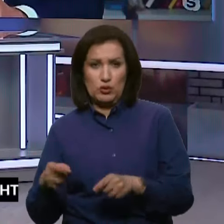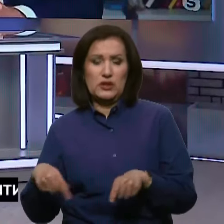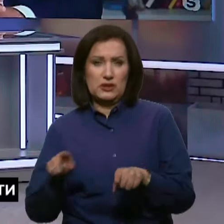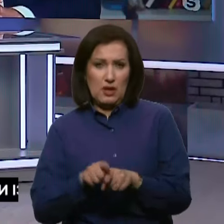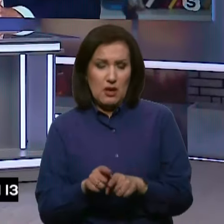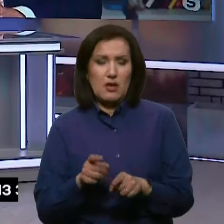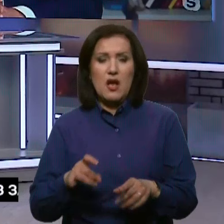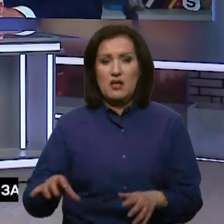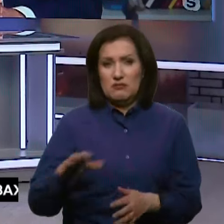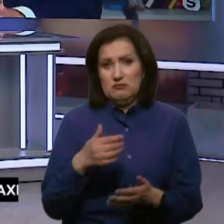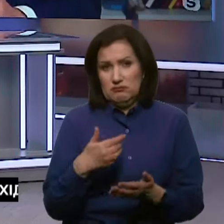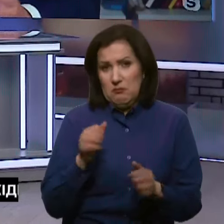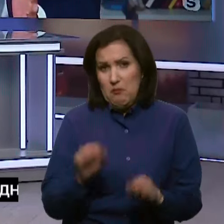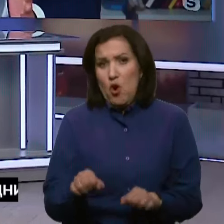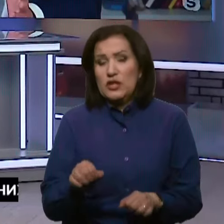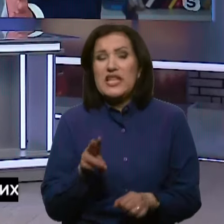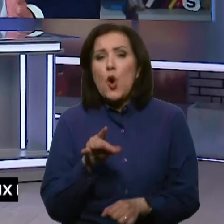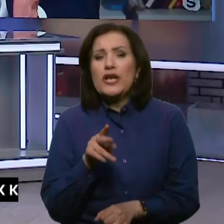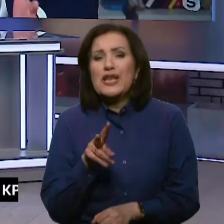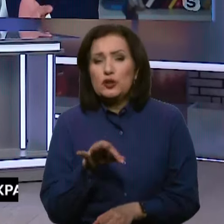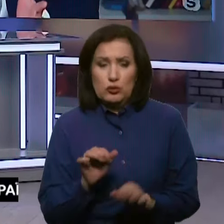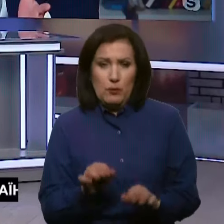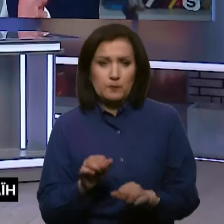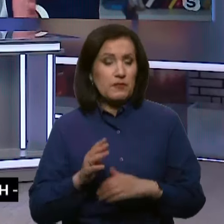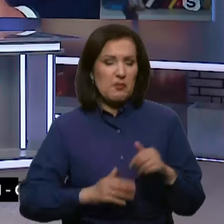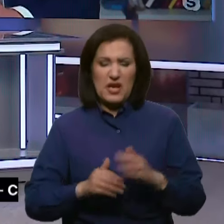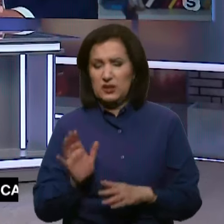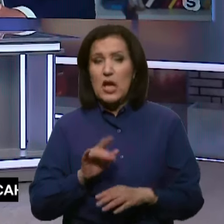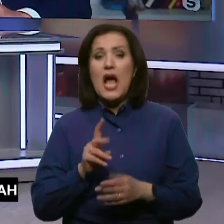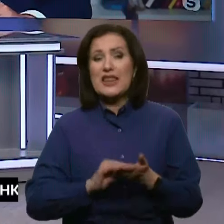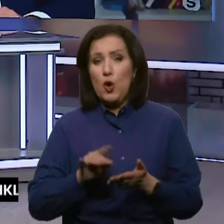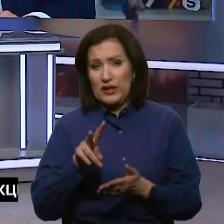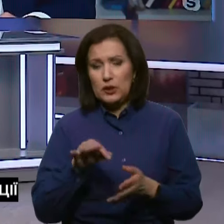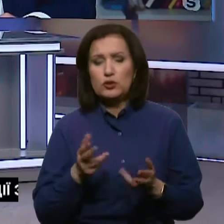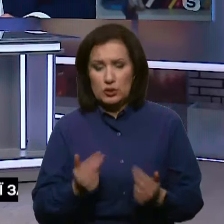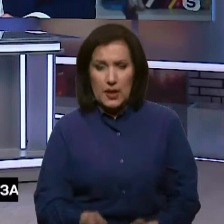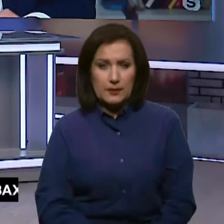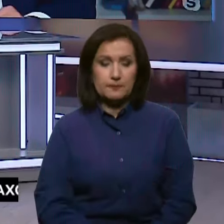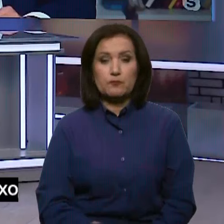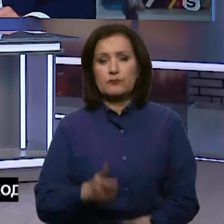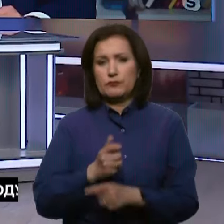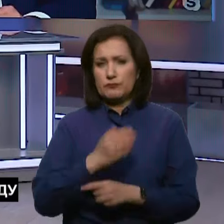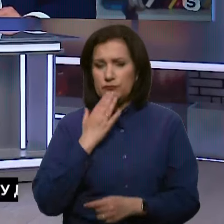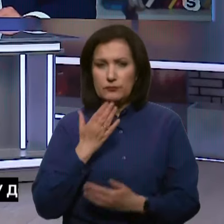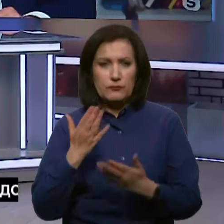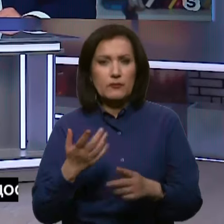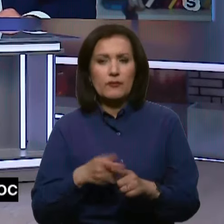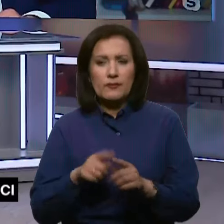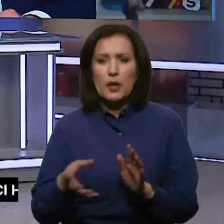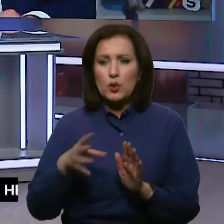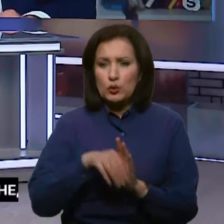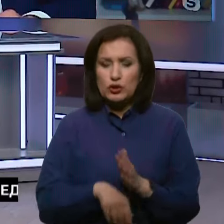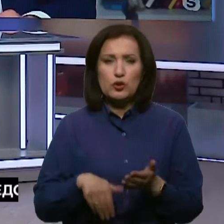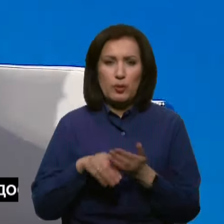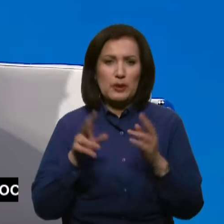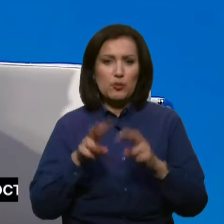такая теоретично махчимая. Теоретично. Сегодня практично не, але теоретично так. Пане Павле, дуже дякуємо вам за те, що